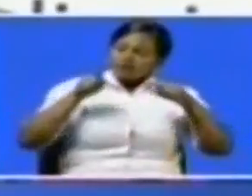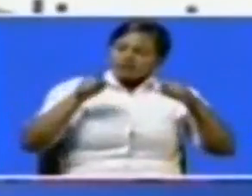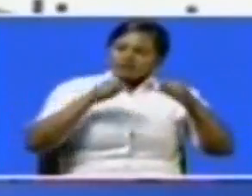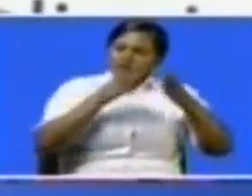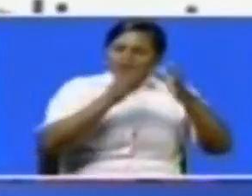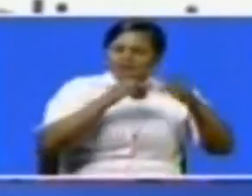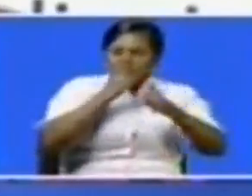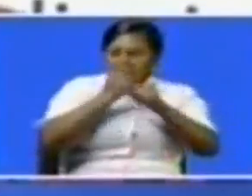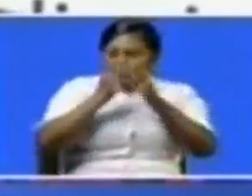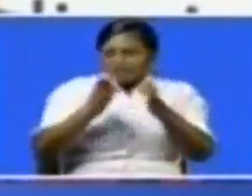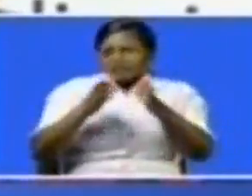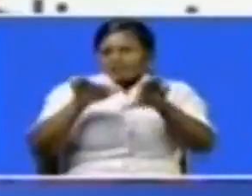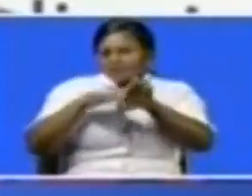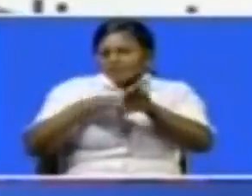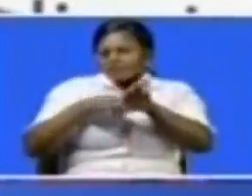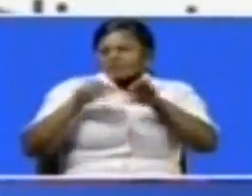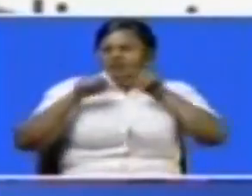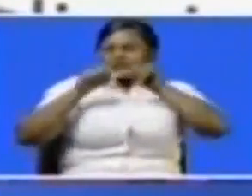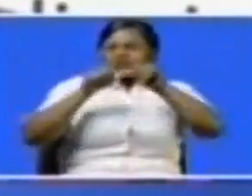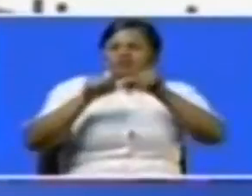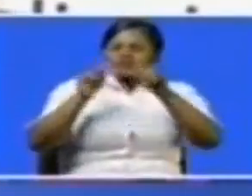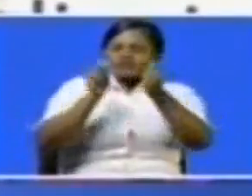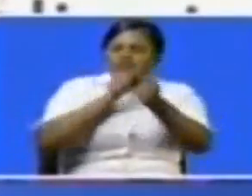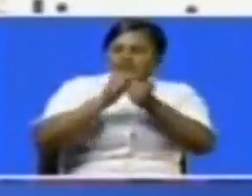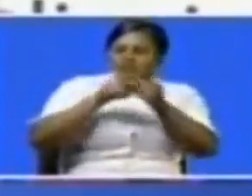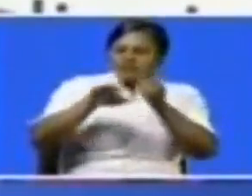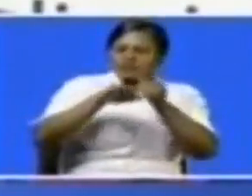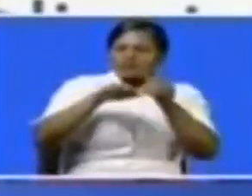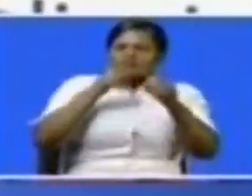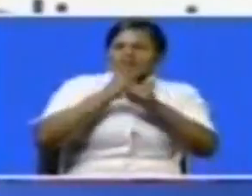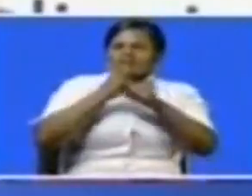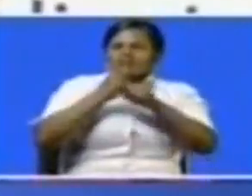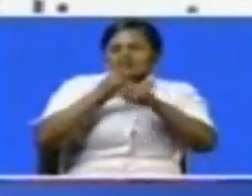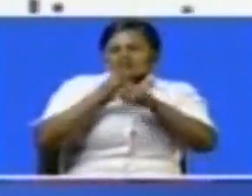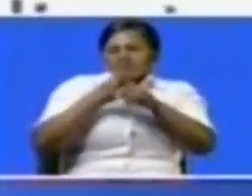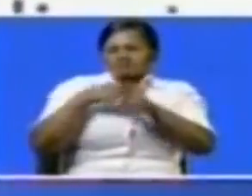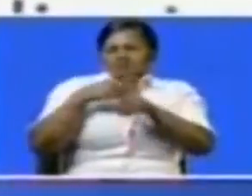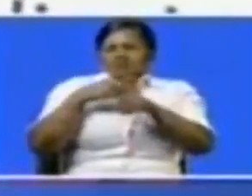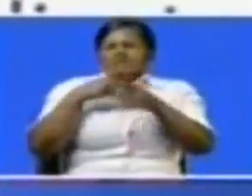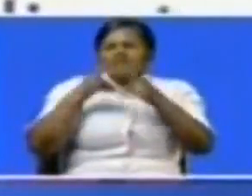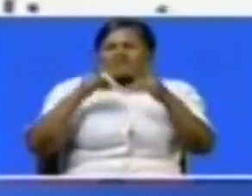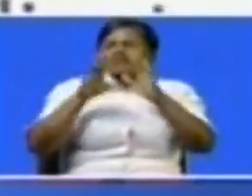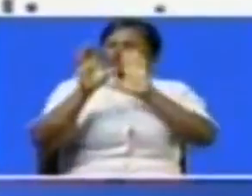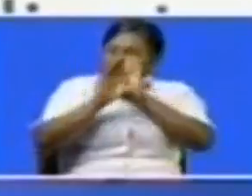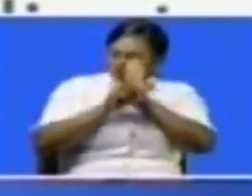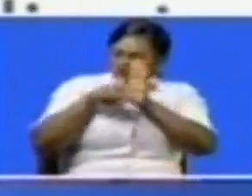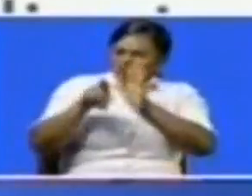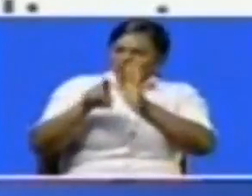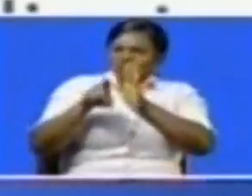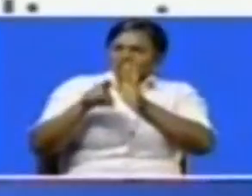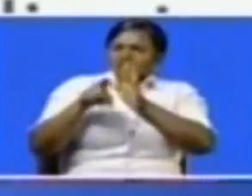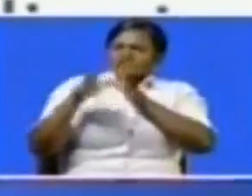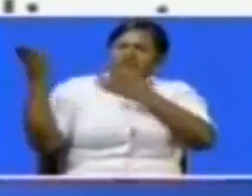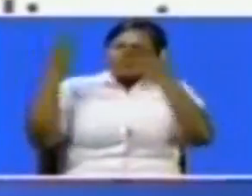a section of staff members have continued to breach their mandate and caused a mockery of the very constitution that